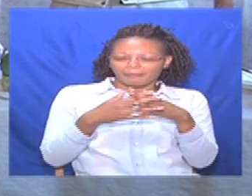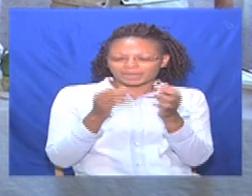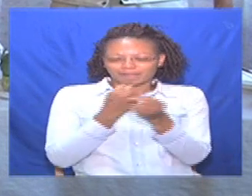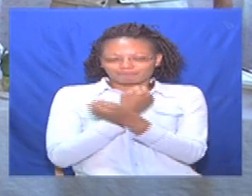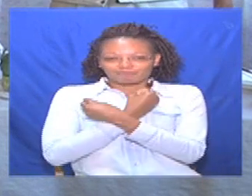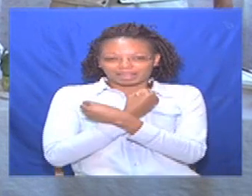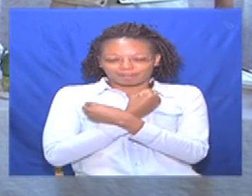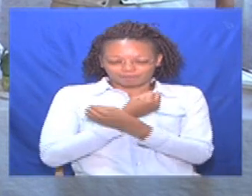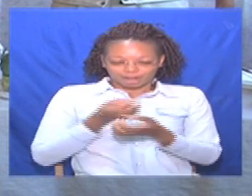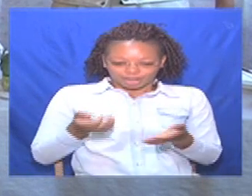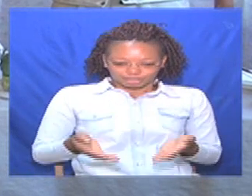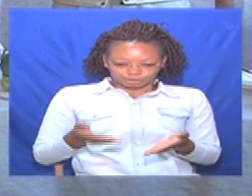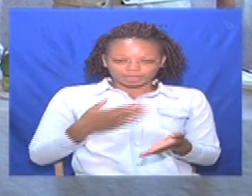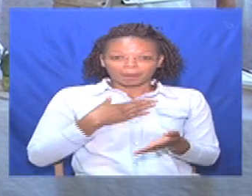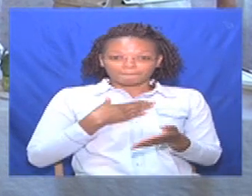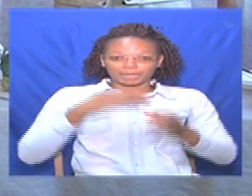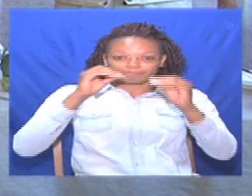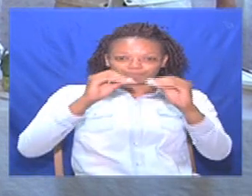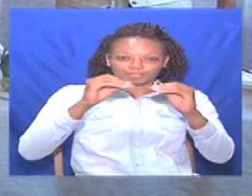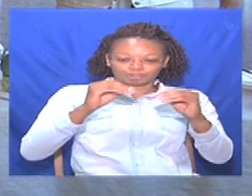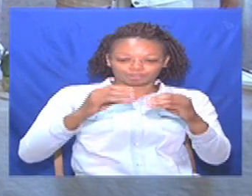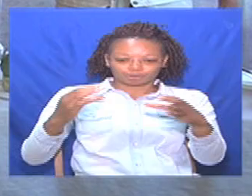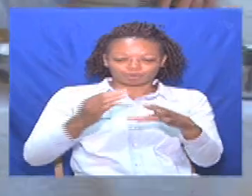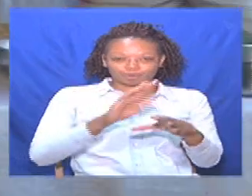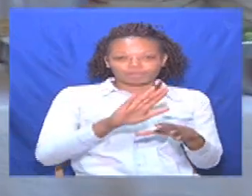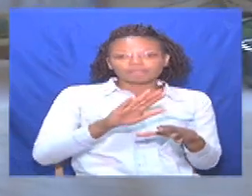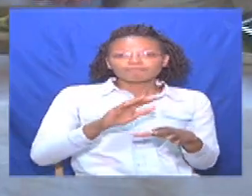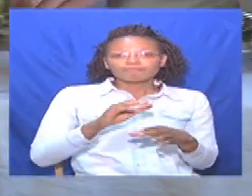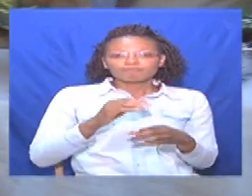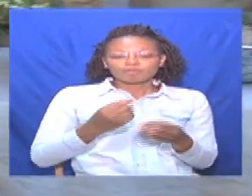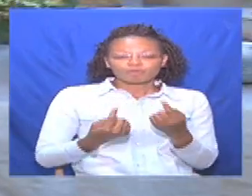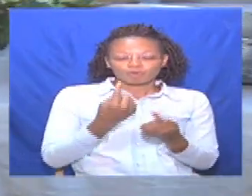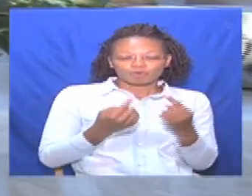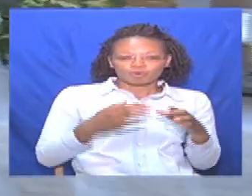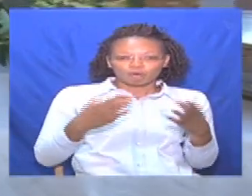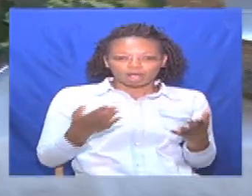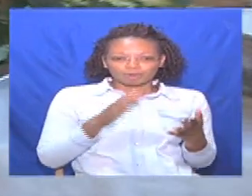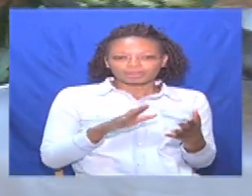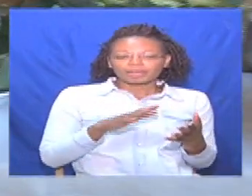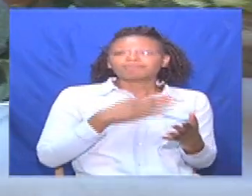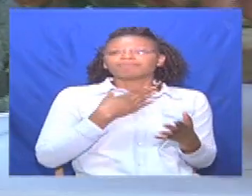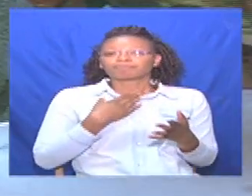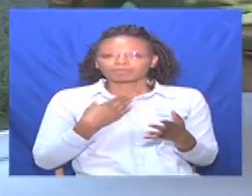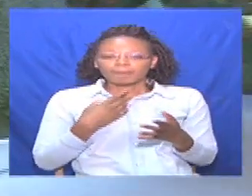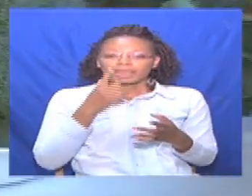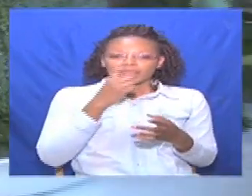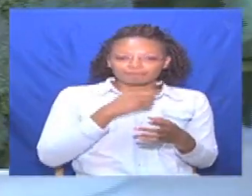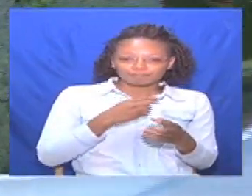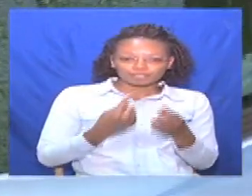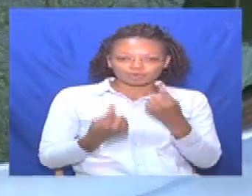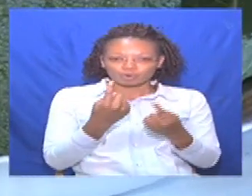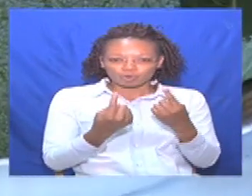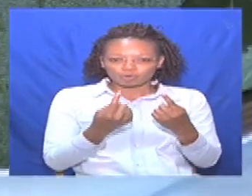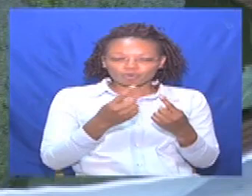Leo ninatambulisha jinsi kupika brokoli. Ili kukamilisha upishi wake, Bwana Kamau liliwa jina